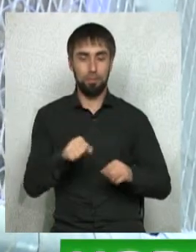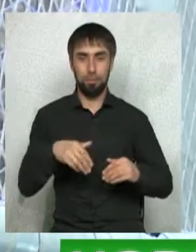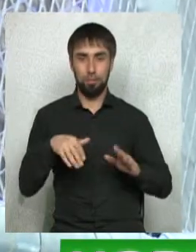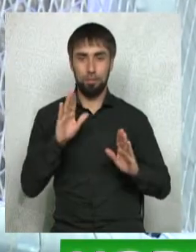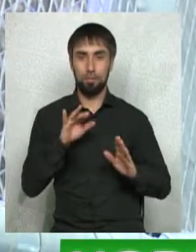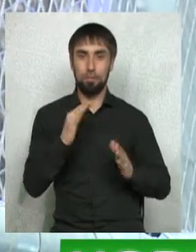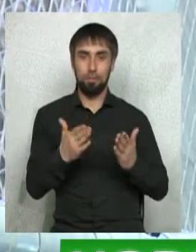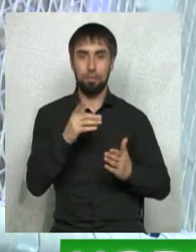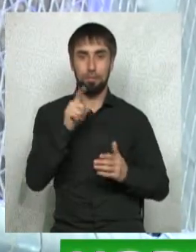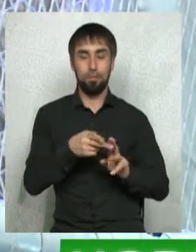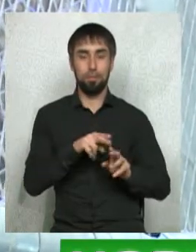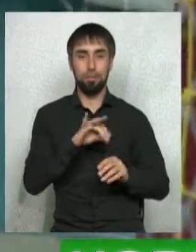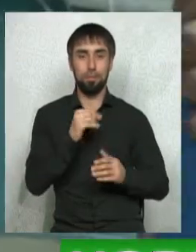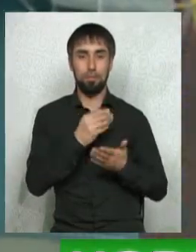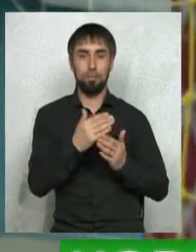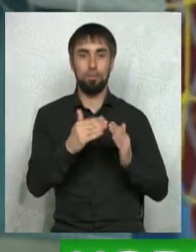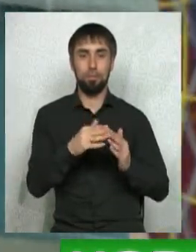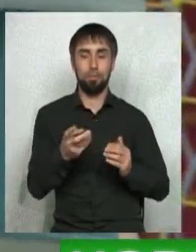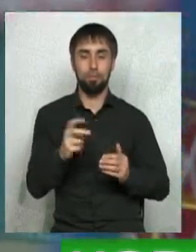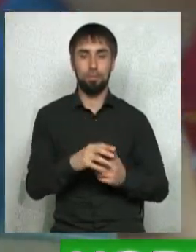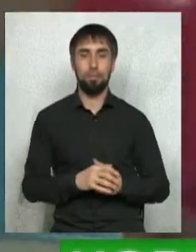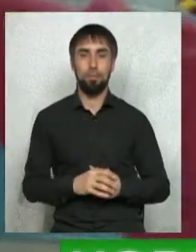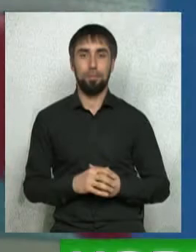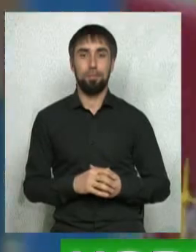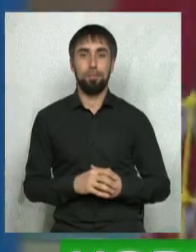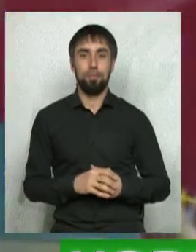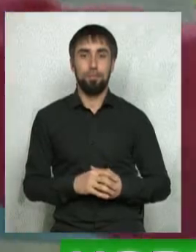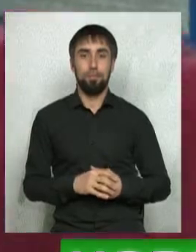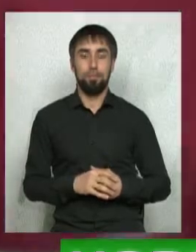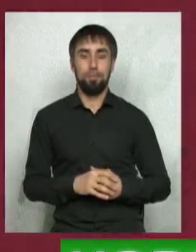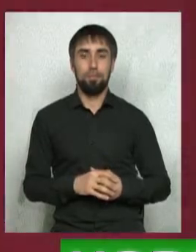сдаваться, если беда пришла в их дом. Амина Болкова, Магомед Доскеев, Новости 24.